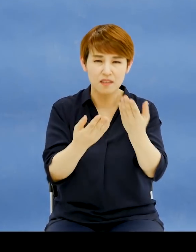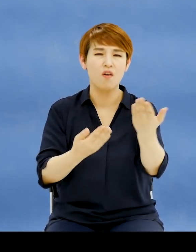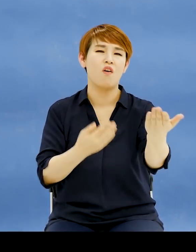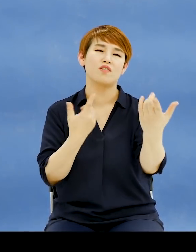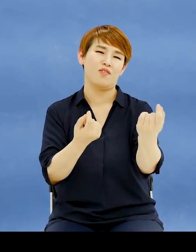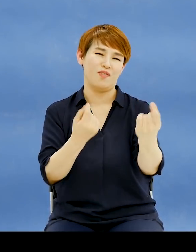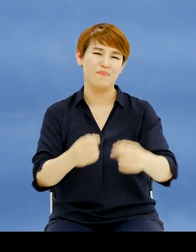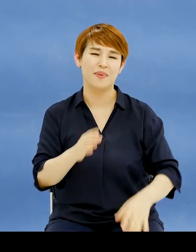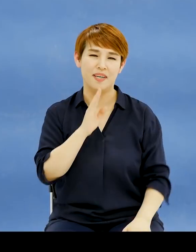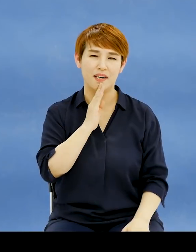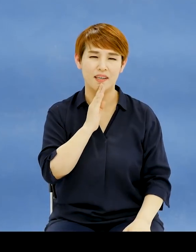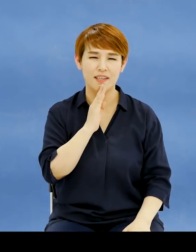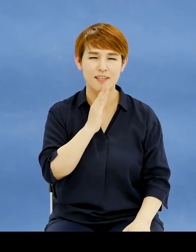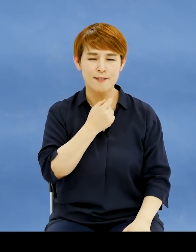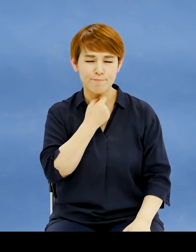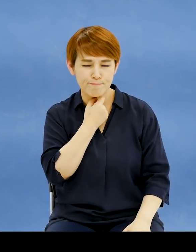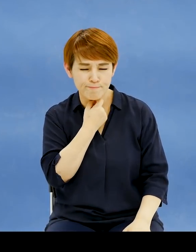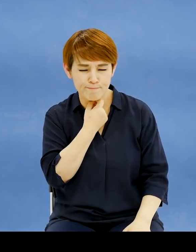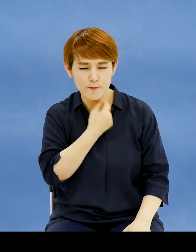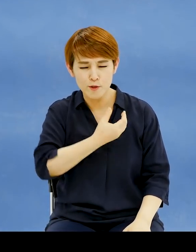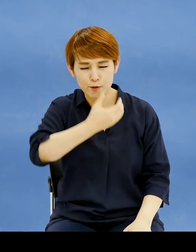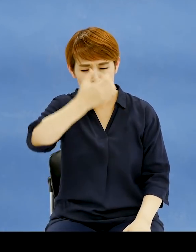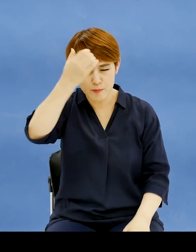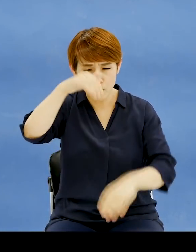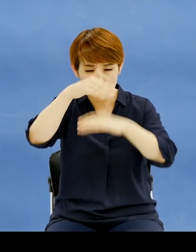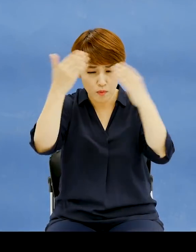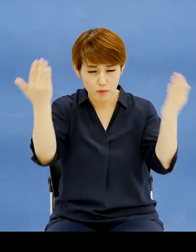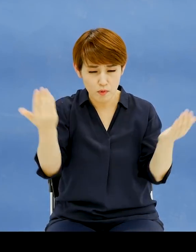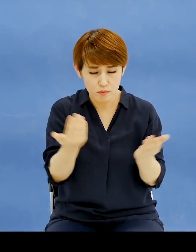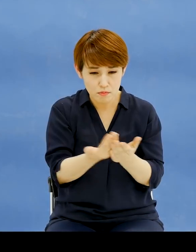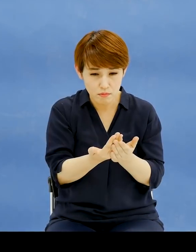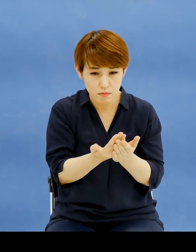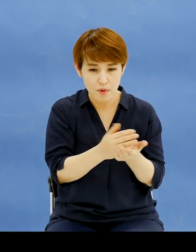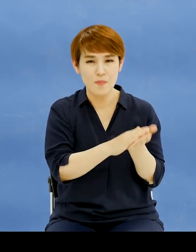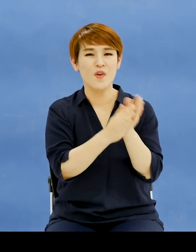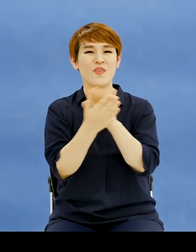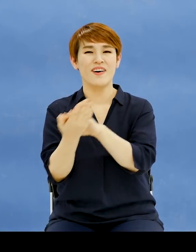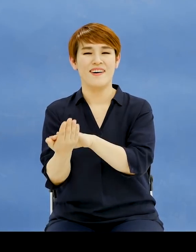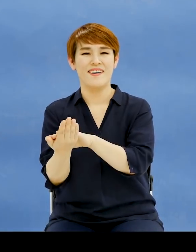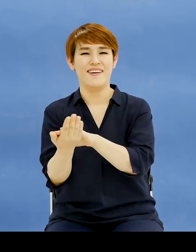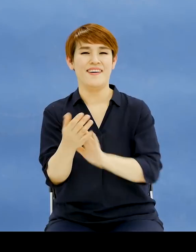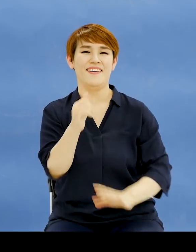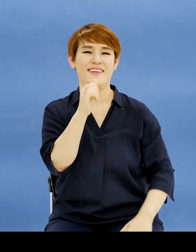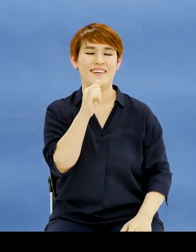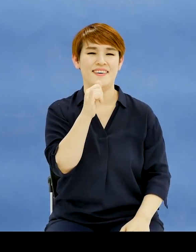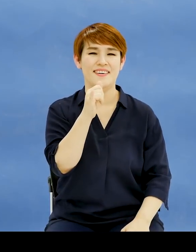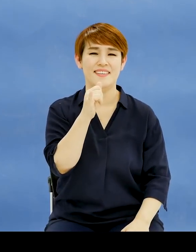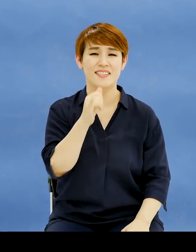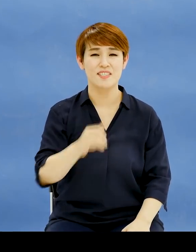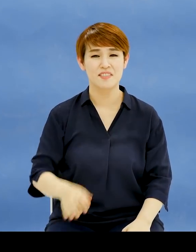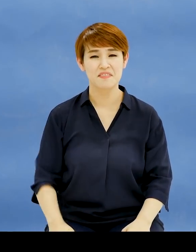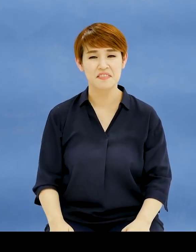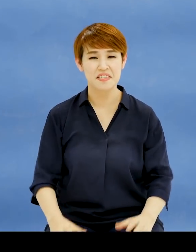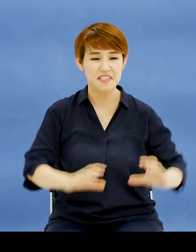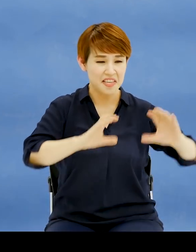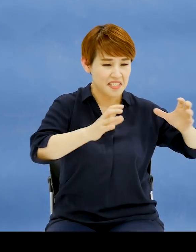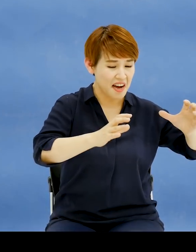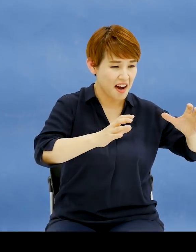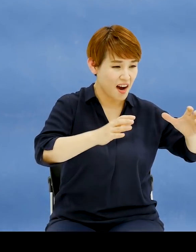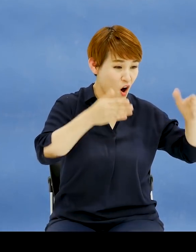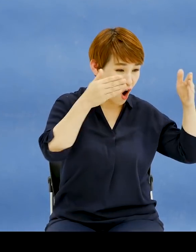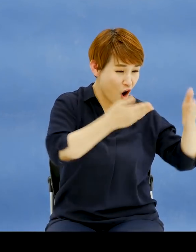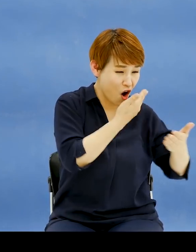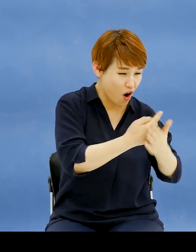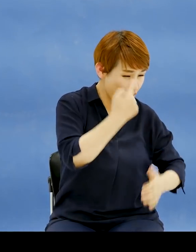간증이 있더라고요. 그동안 꿈꿔왔고 방향으로 생각했던 모든 것들이 이제 변화가 생기는 그리고 세상에 우리가